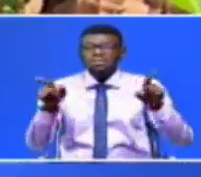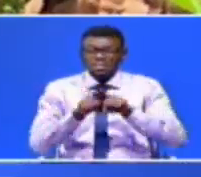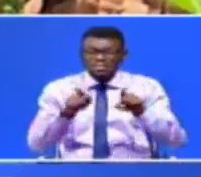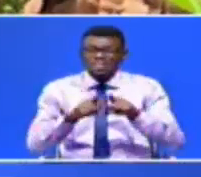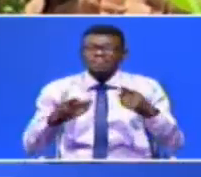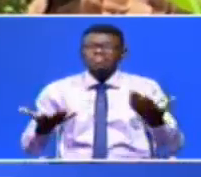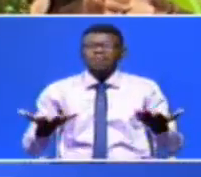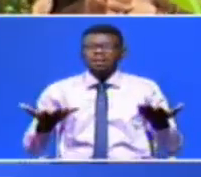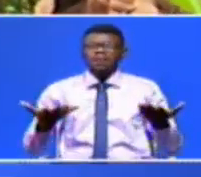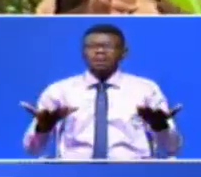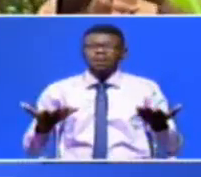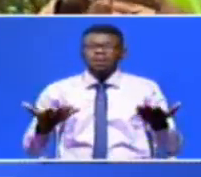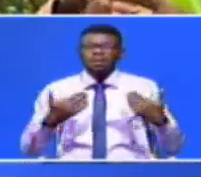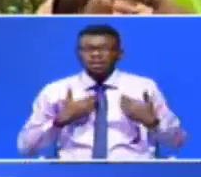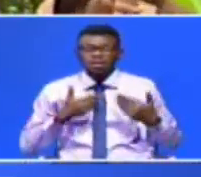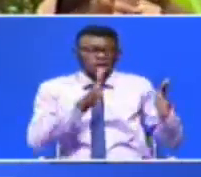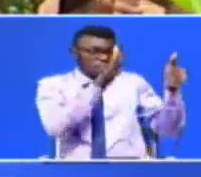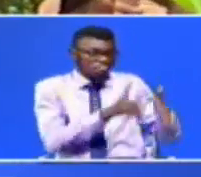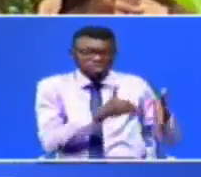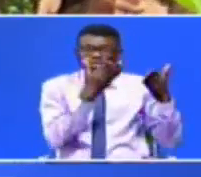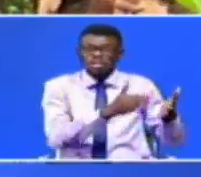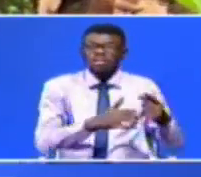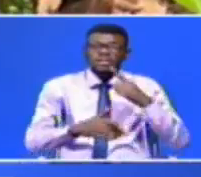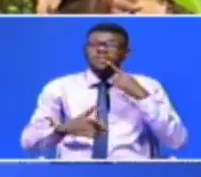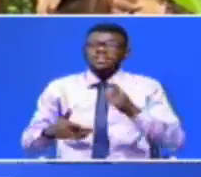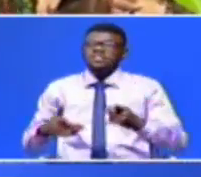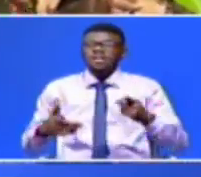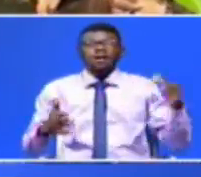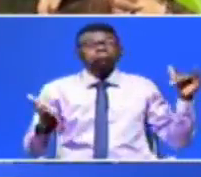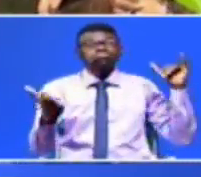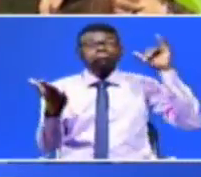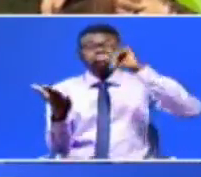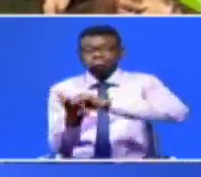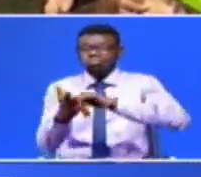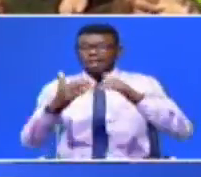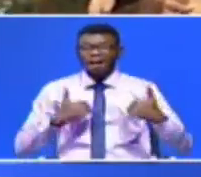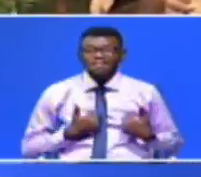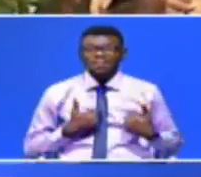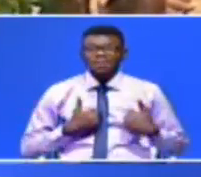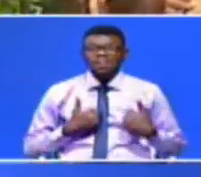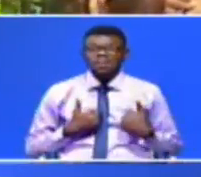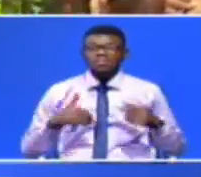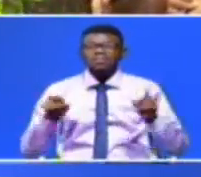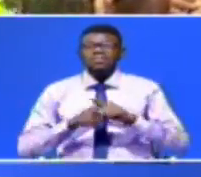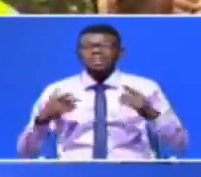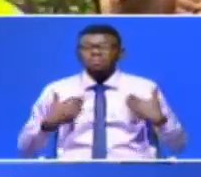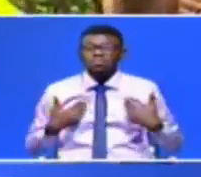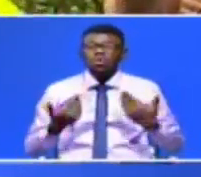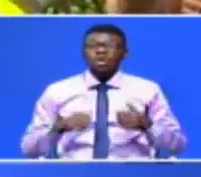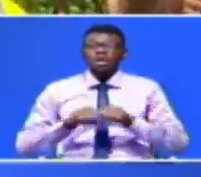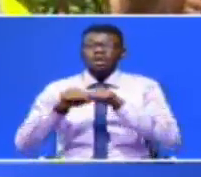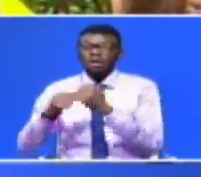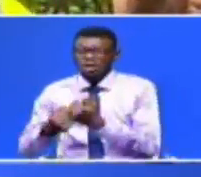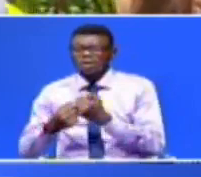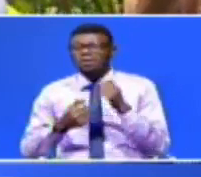hapa naye alivaki. Mwenye alikuwa hapa akatuambia tusikaribie hapo ndege inaweza lipuka. Kuangalia ndani hapa kuna wenye alikuwa ameumia wanatoa damu